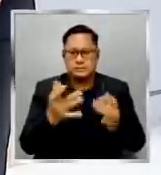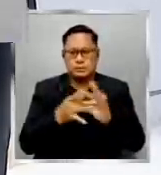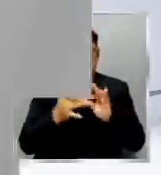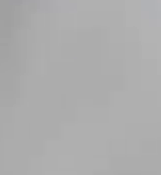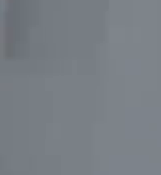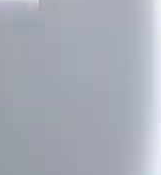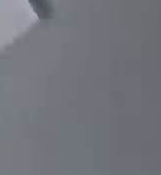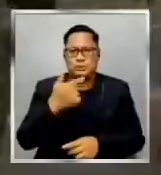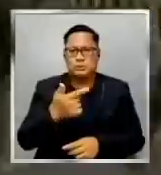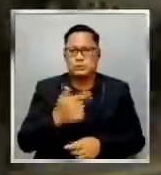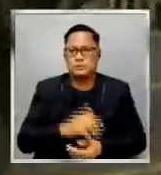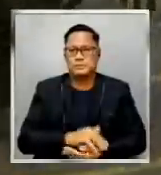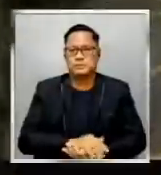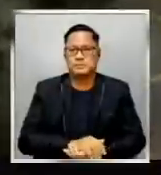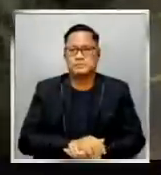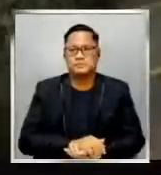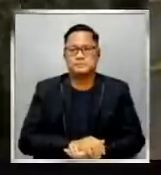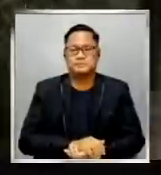Zumali.